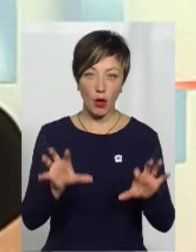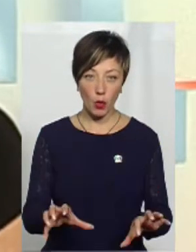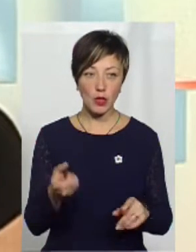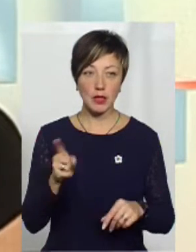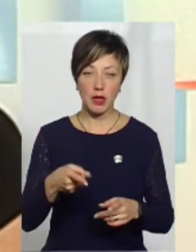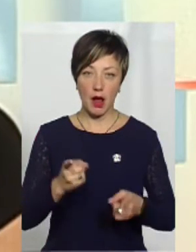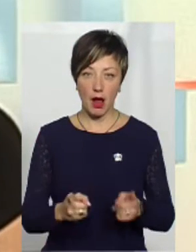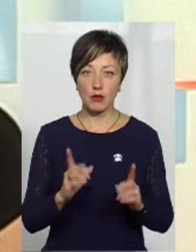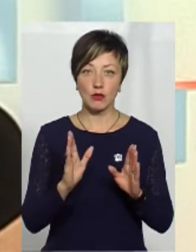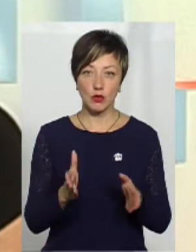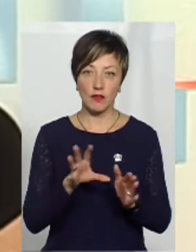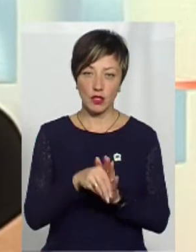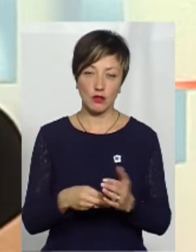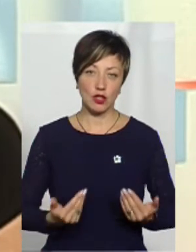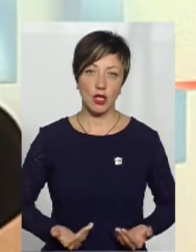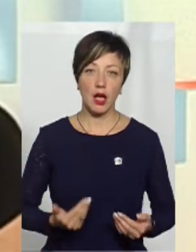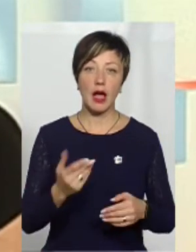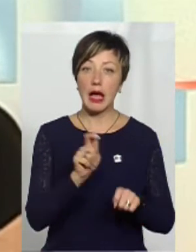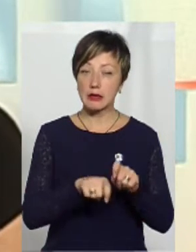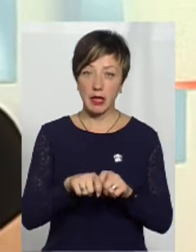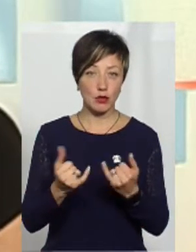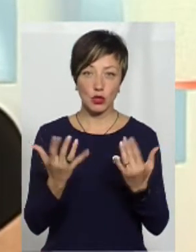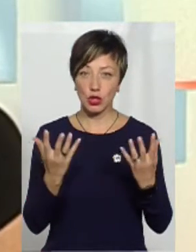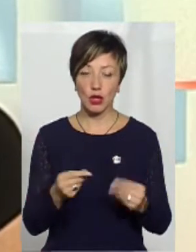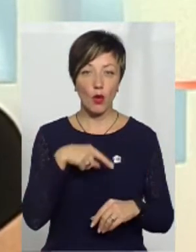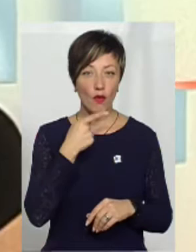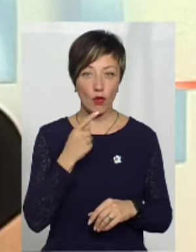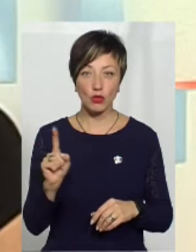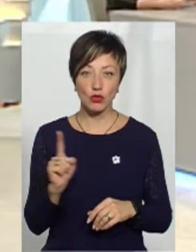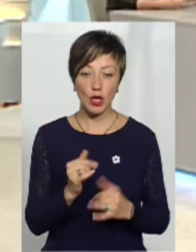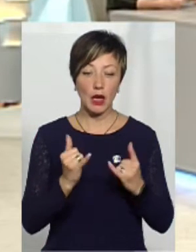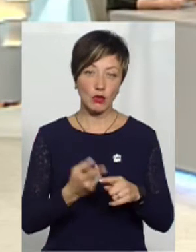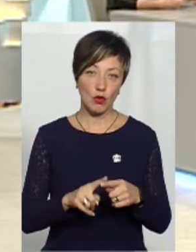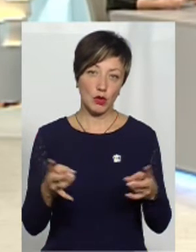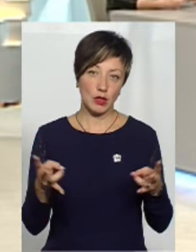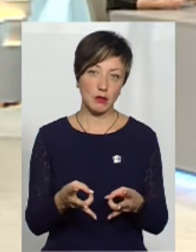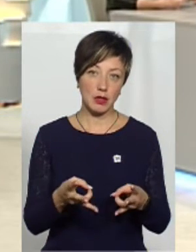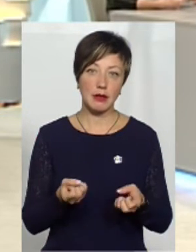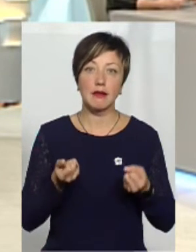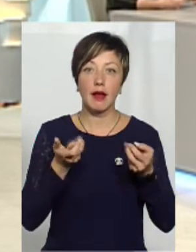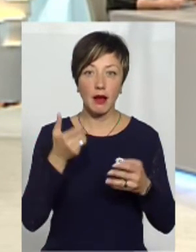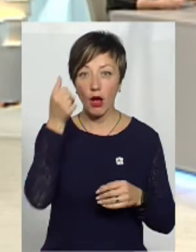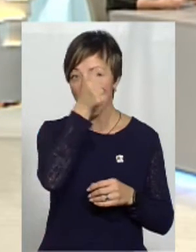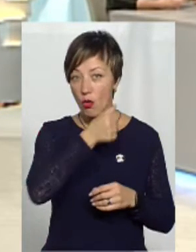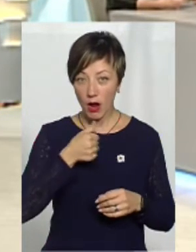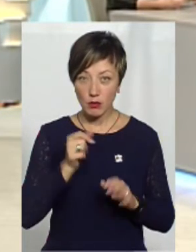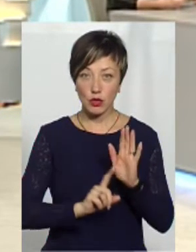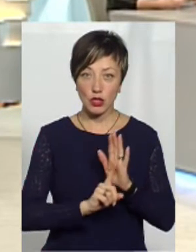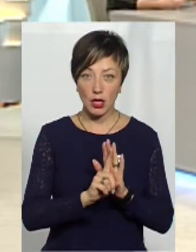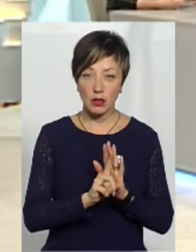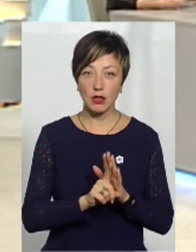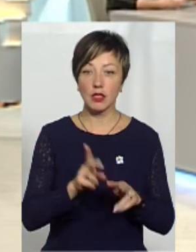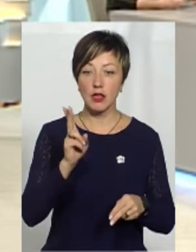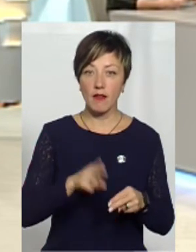тим реальніше буде його втілити в життя. Хоча експерти на сьогоднішній момент говорять, що для цього потрібно, ну, принаймні, декілька років. Тому що спочатку треба, да,